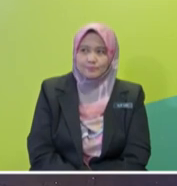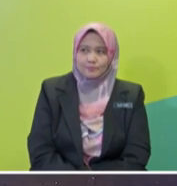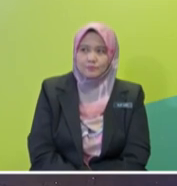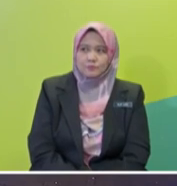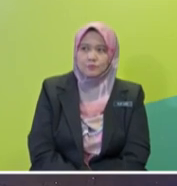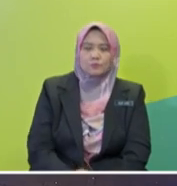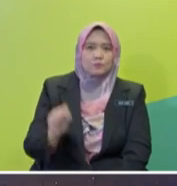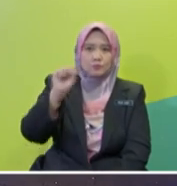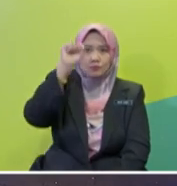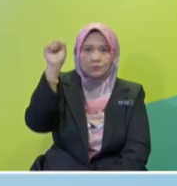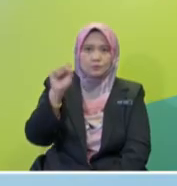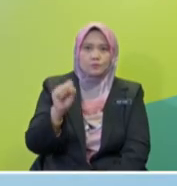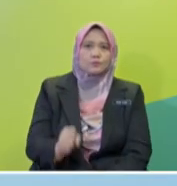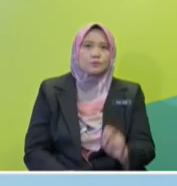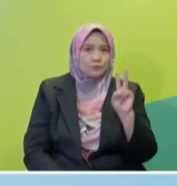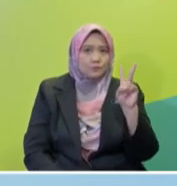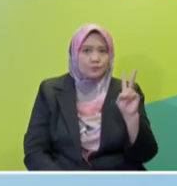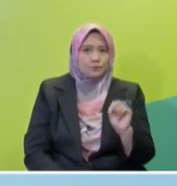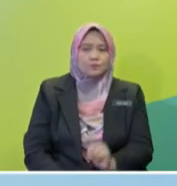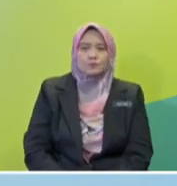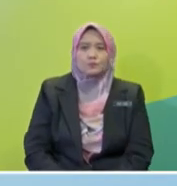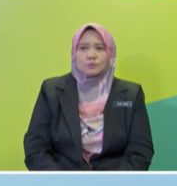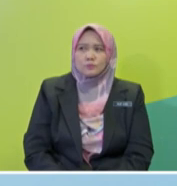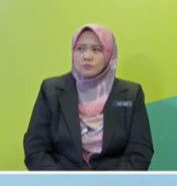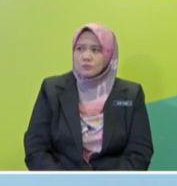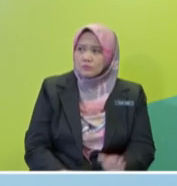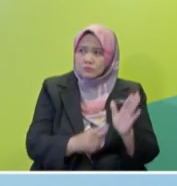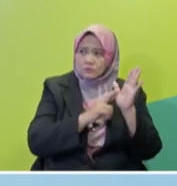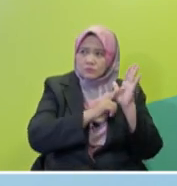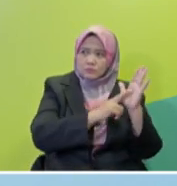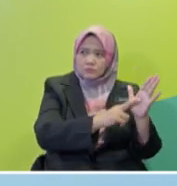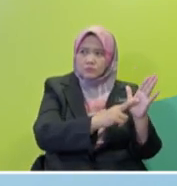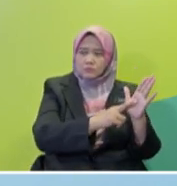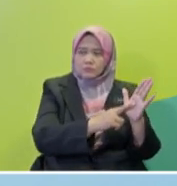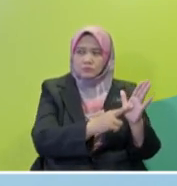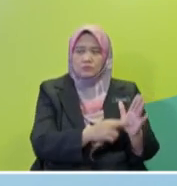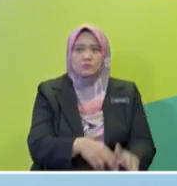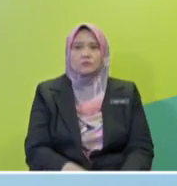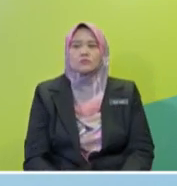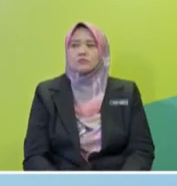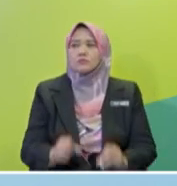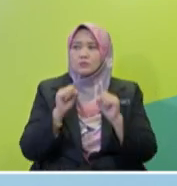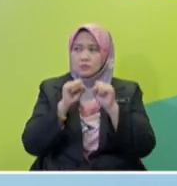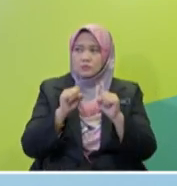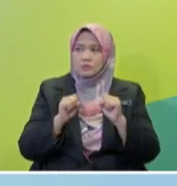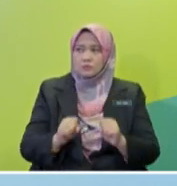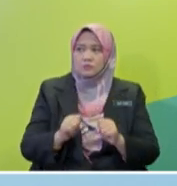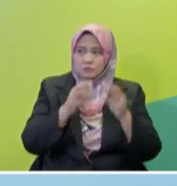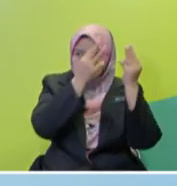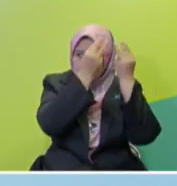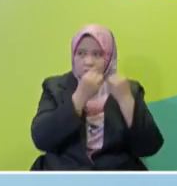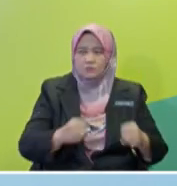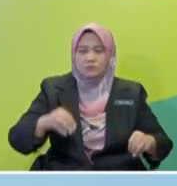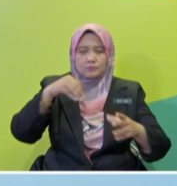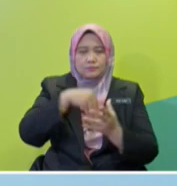yang kedua oke Raja menunjukkan suatu struktur maklumat dan pautan dalam laman